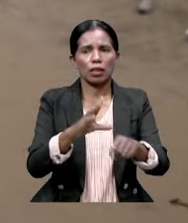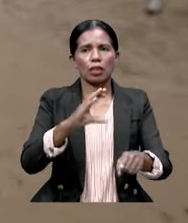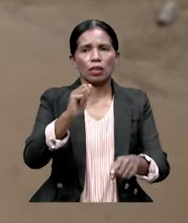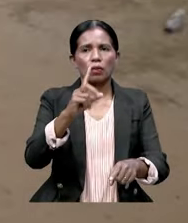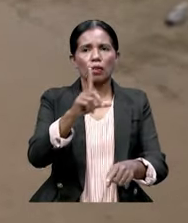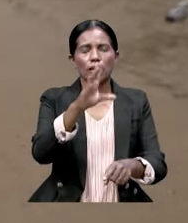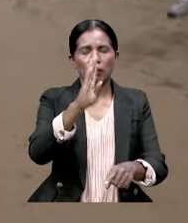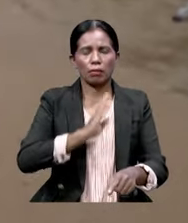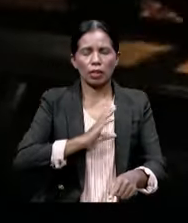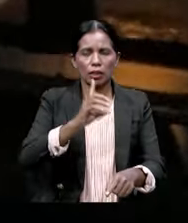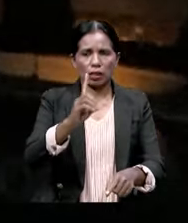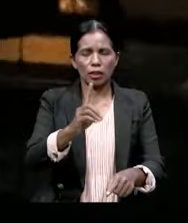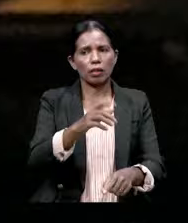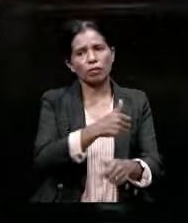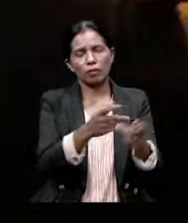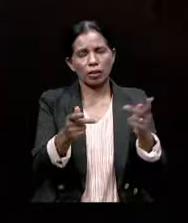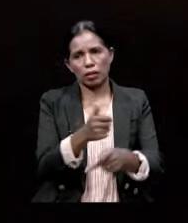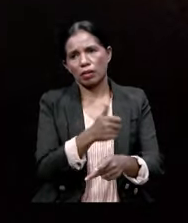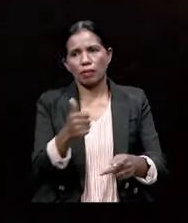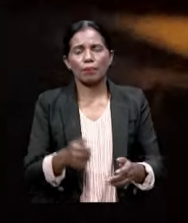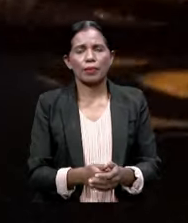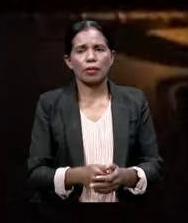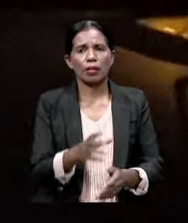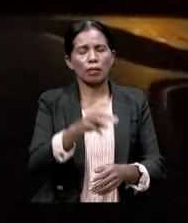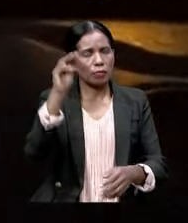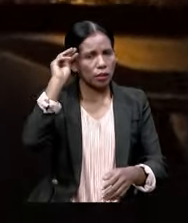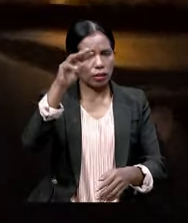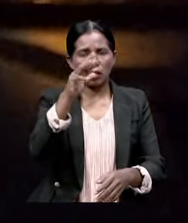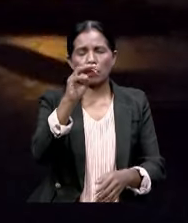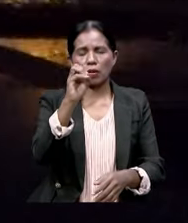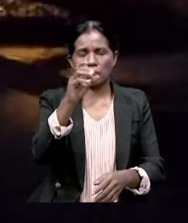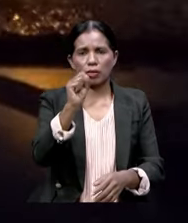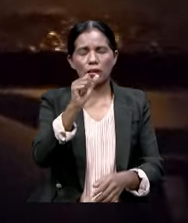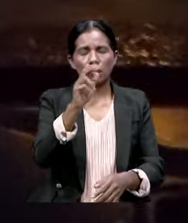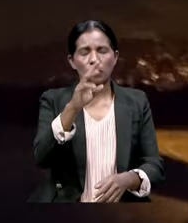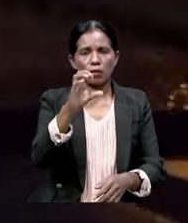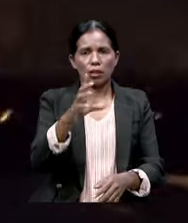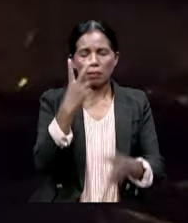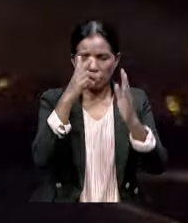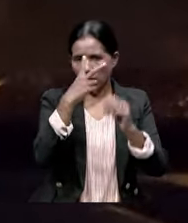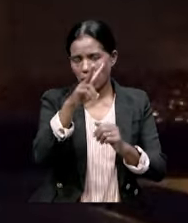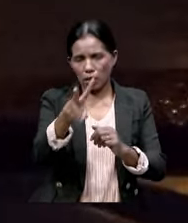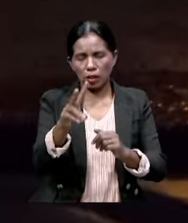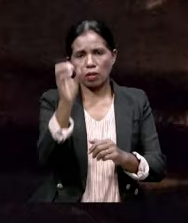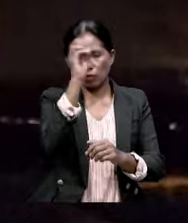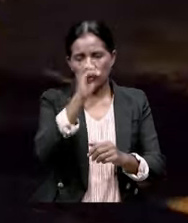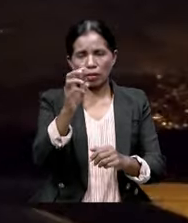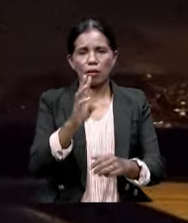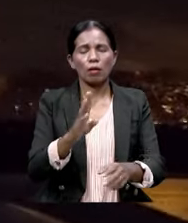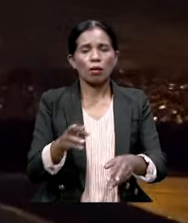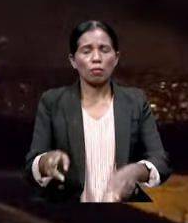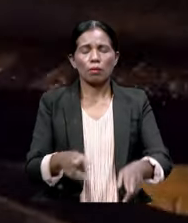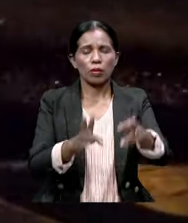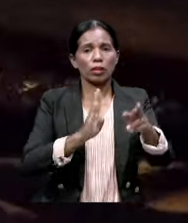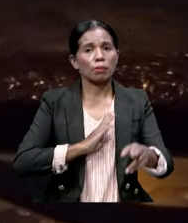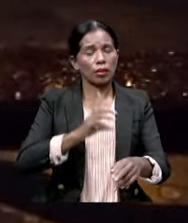balidi, bidaw, no fatin seluktan. Ho inundasaun ne, Ministro Obras Publicas Samuel Marsal tun direitamente ho di observa mota bidaw masaur no